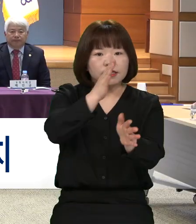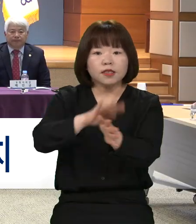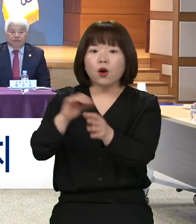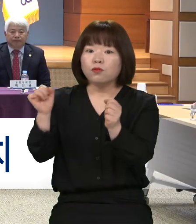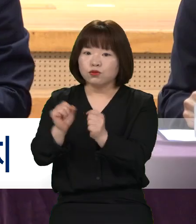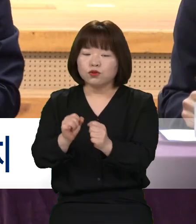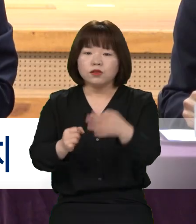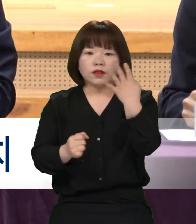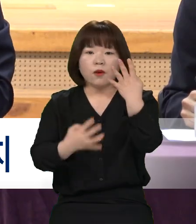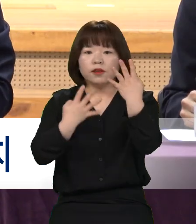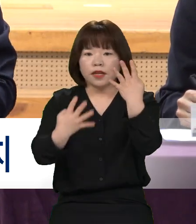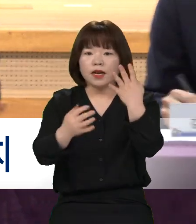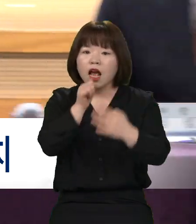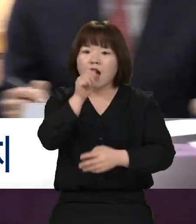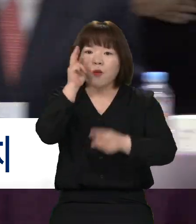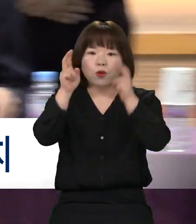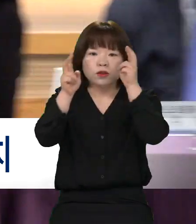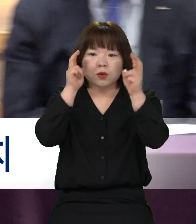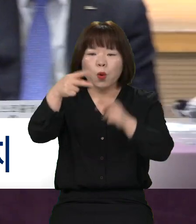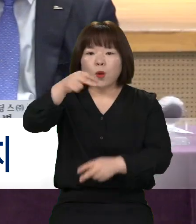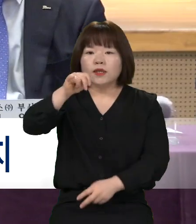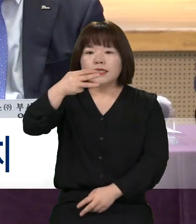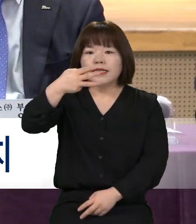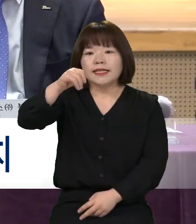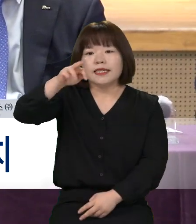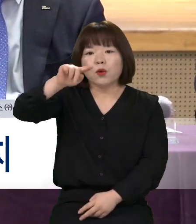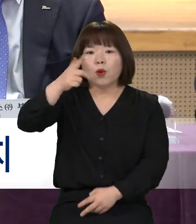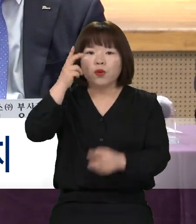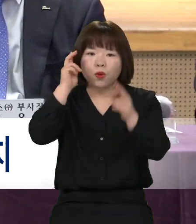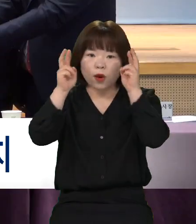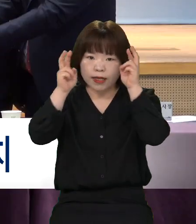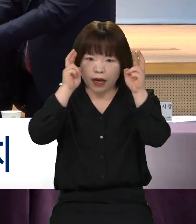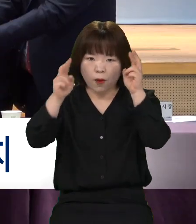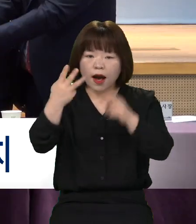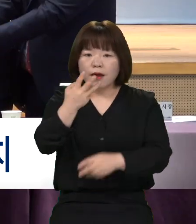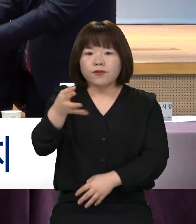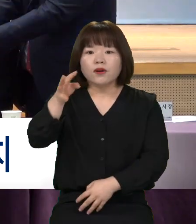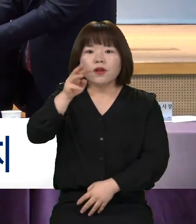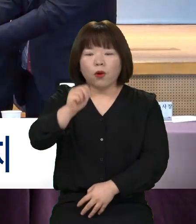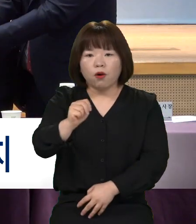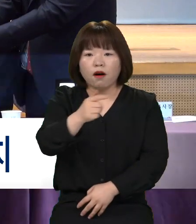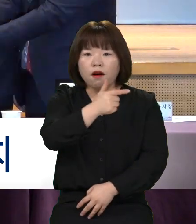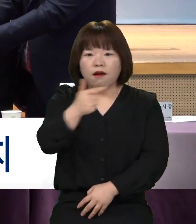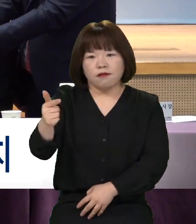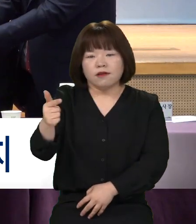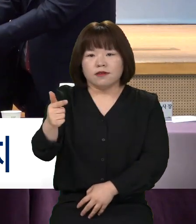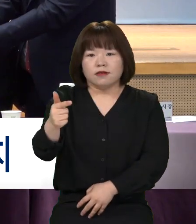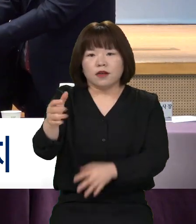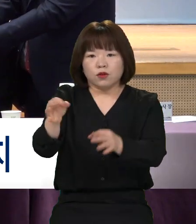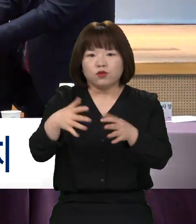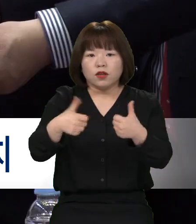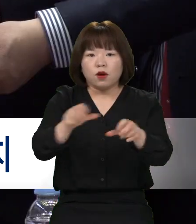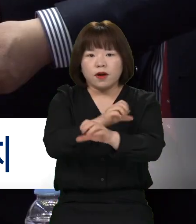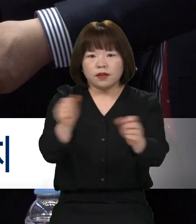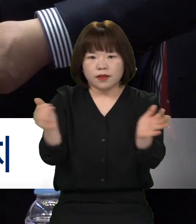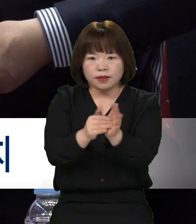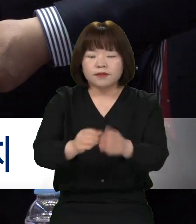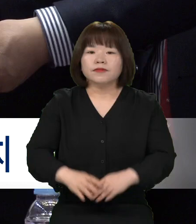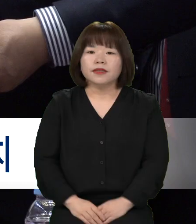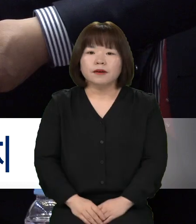포항시와 경상북도는 4일 포스코 실리콘솔루션과 3000억원 규모의 대규모 투자 협약을 체결했습니다